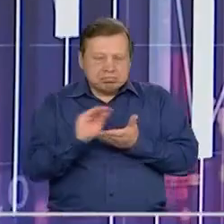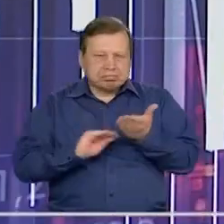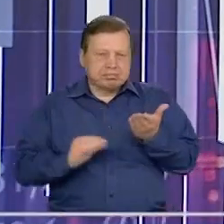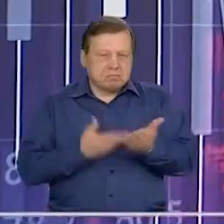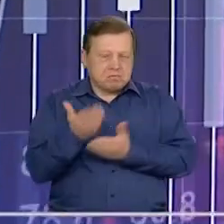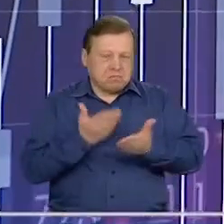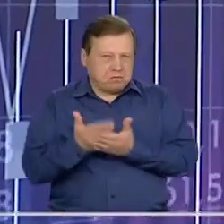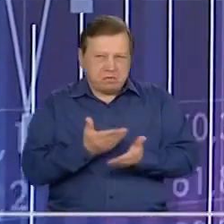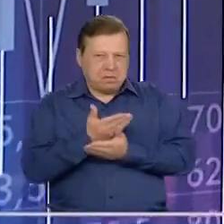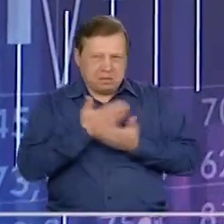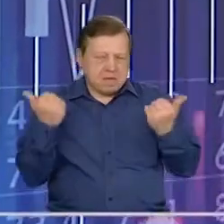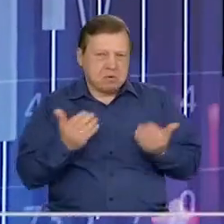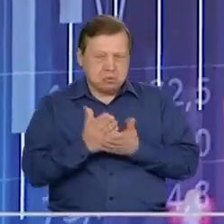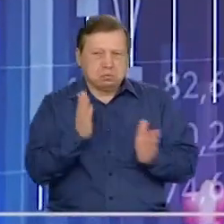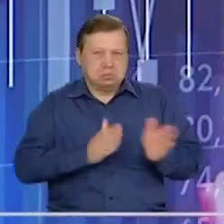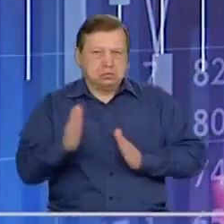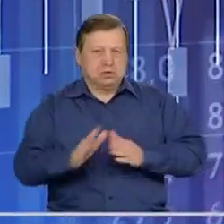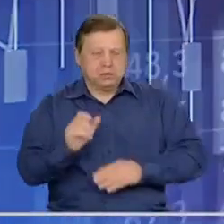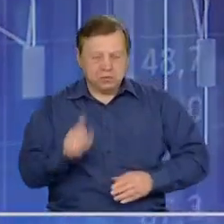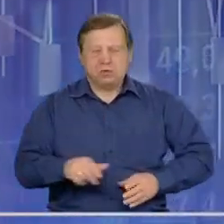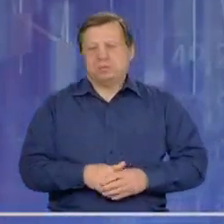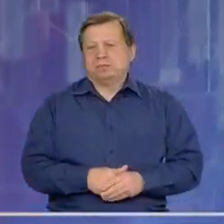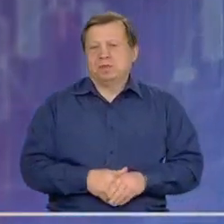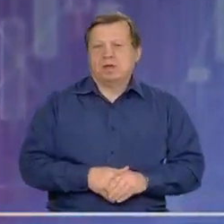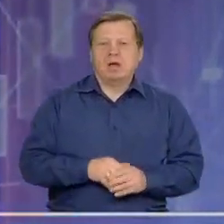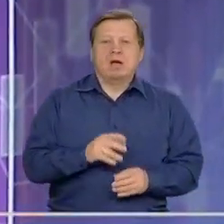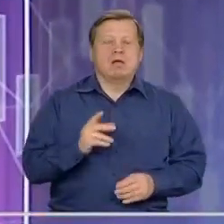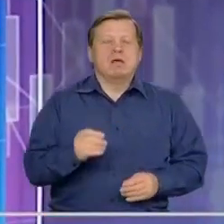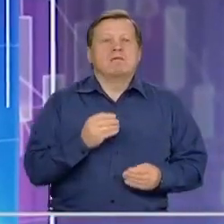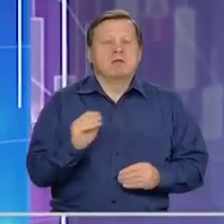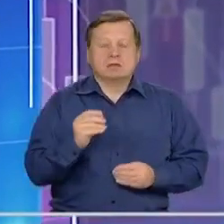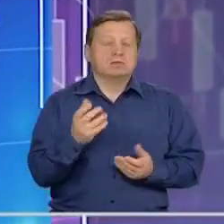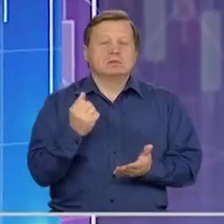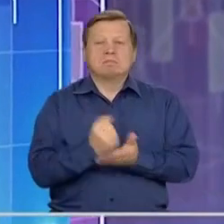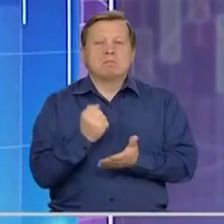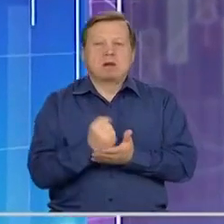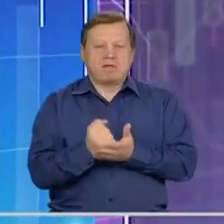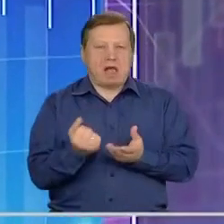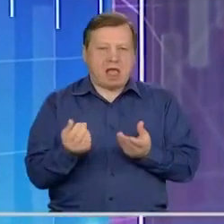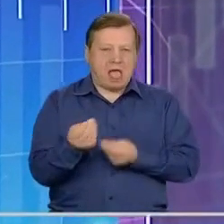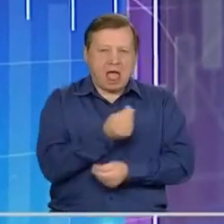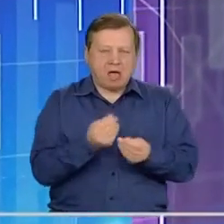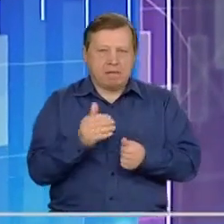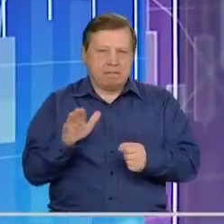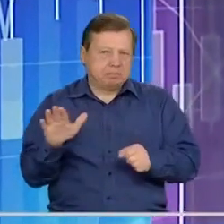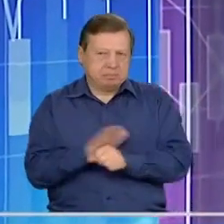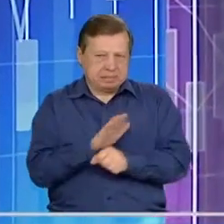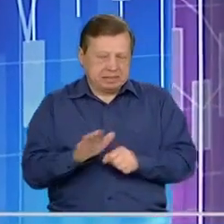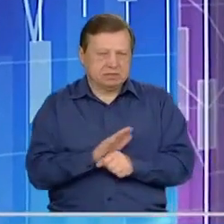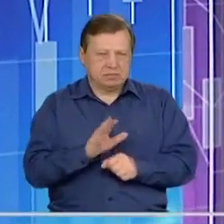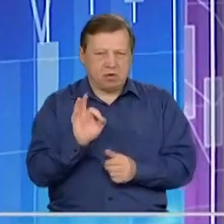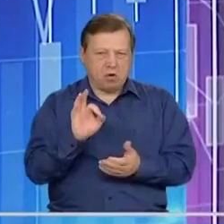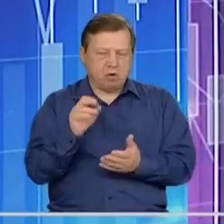w większości przygotowywane. Jest bardziej kwestia, powiedziałbym, ekonomiczna, biznesowa, tak, związana z tym